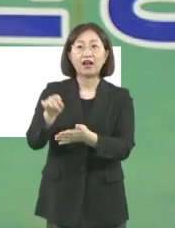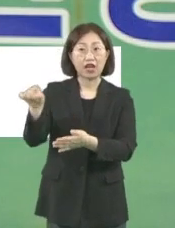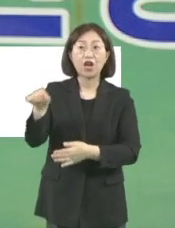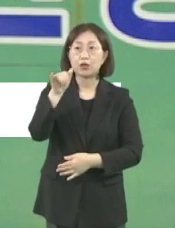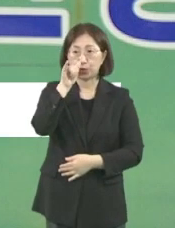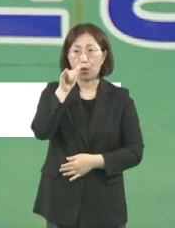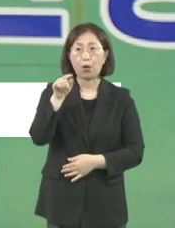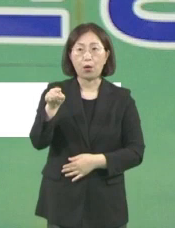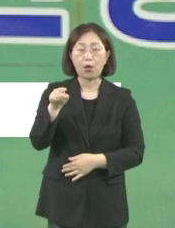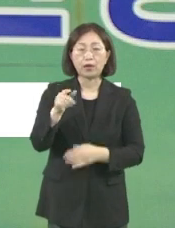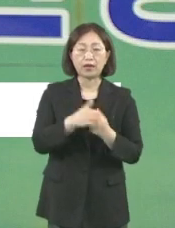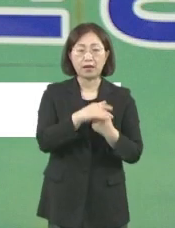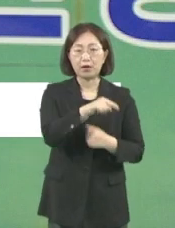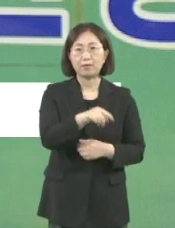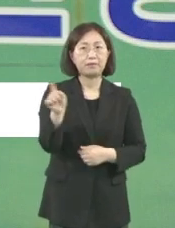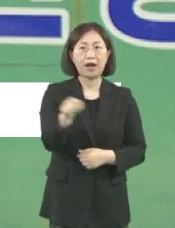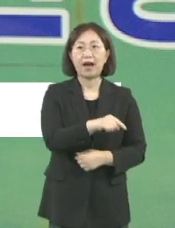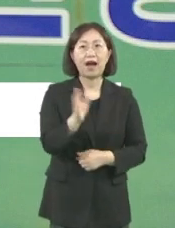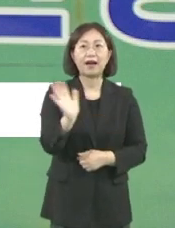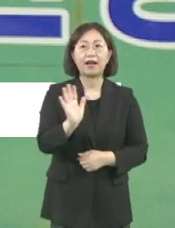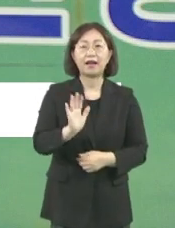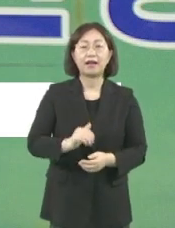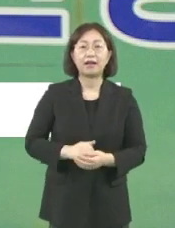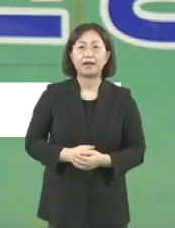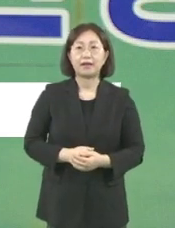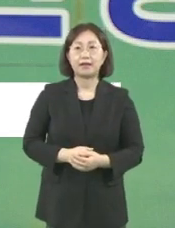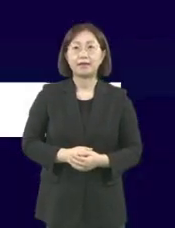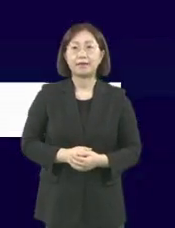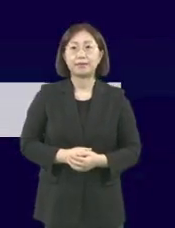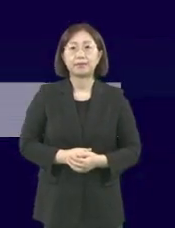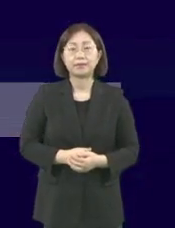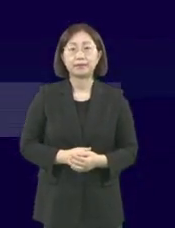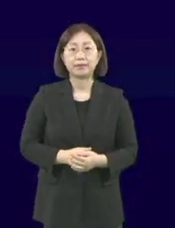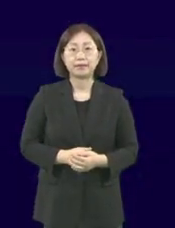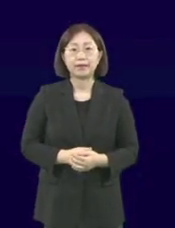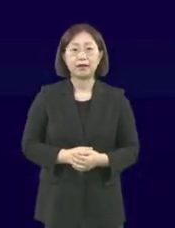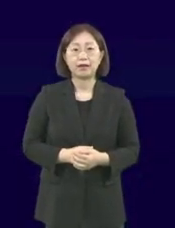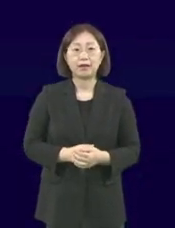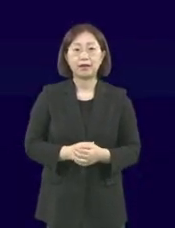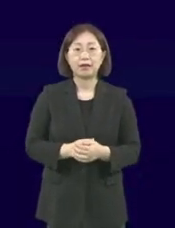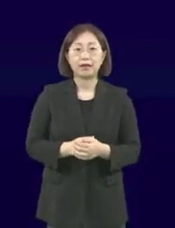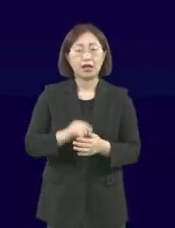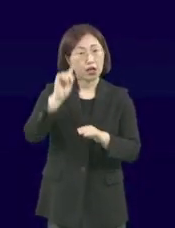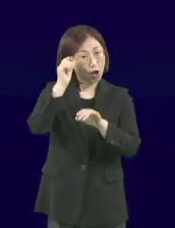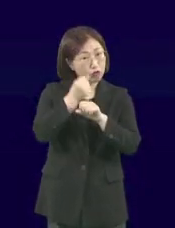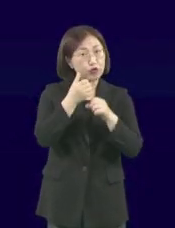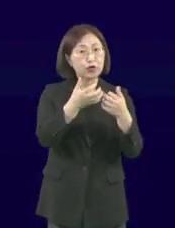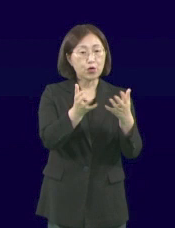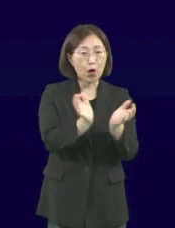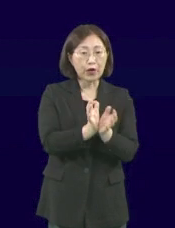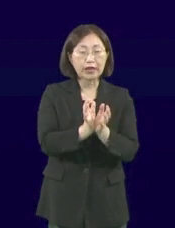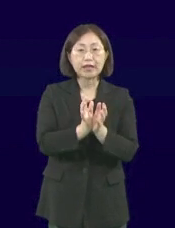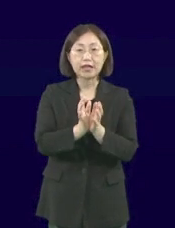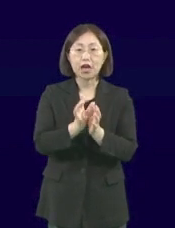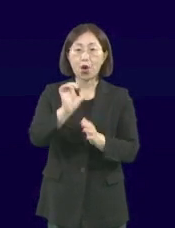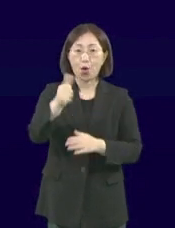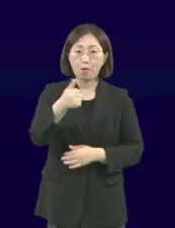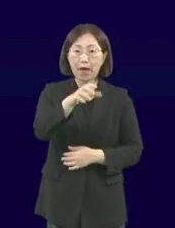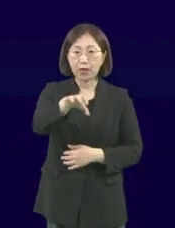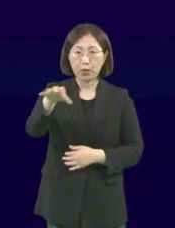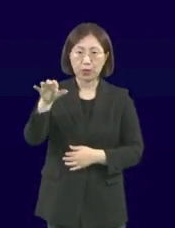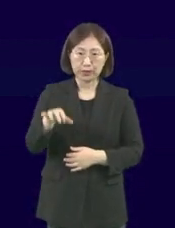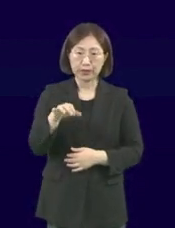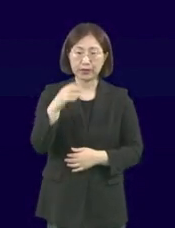거야 over 해몽 0 주택산업연구원 2주택 건설업체 591